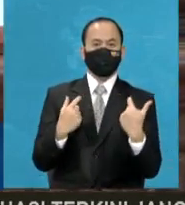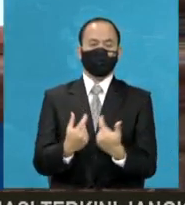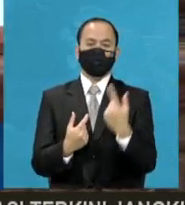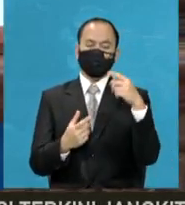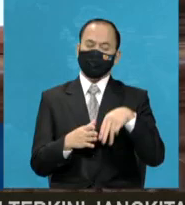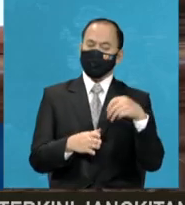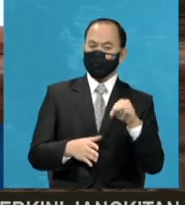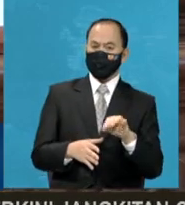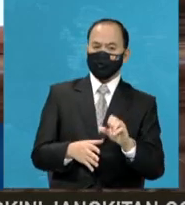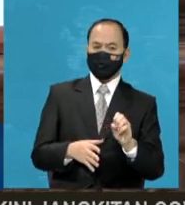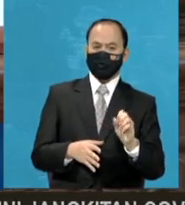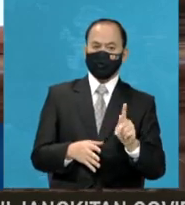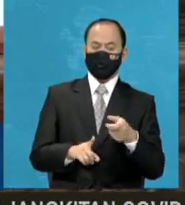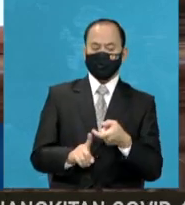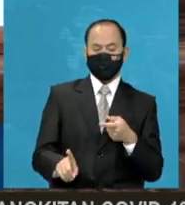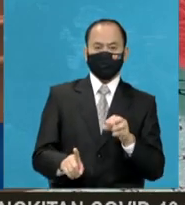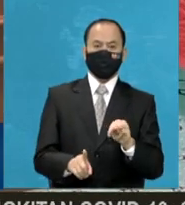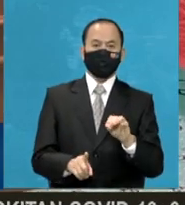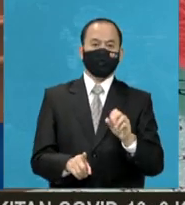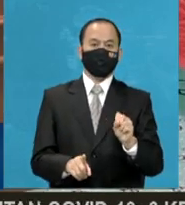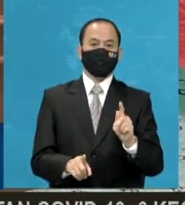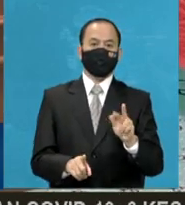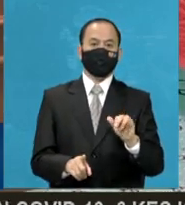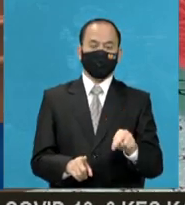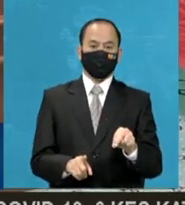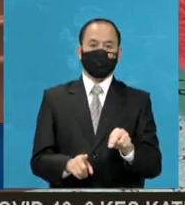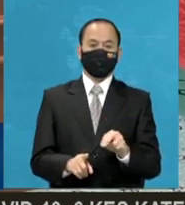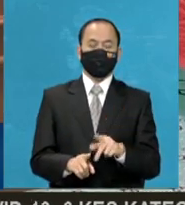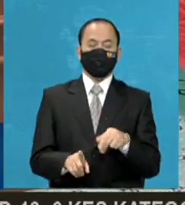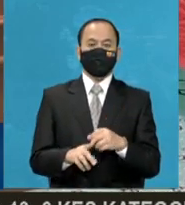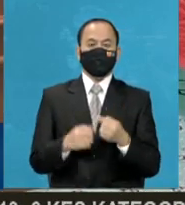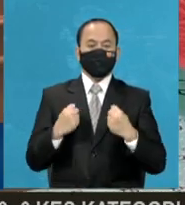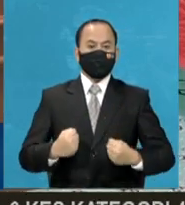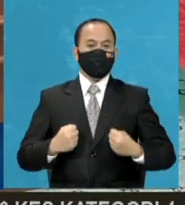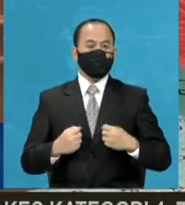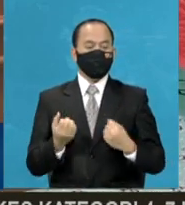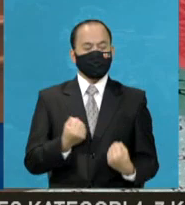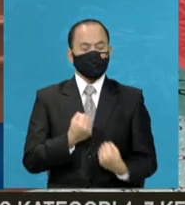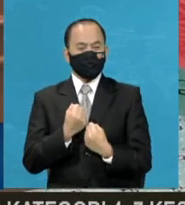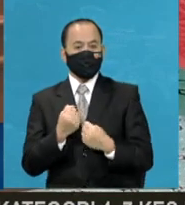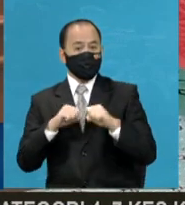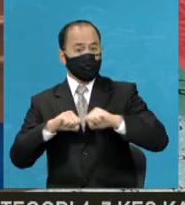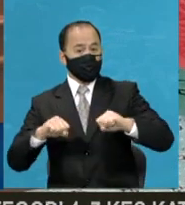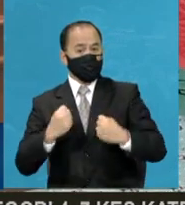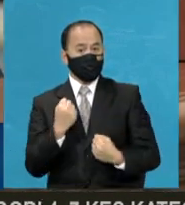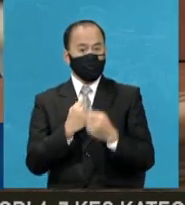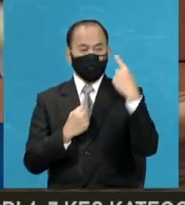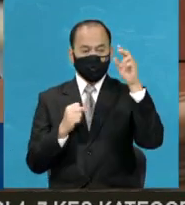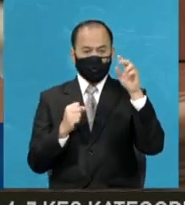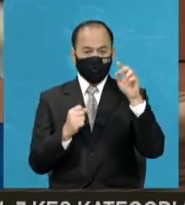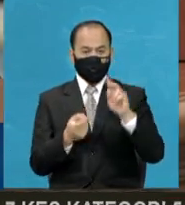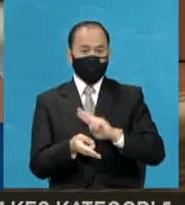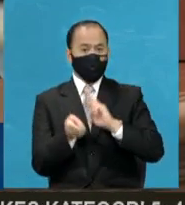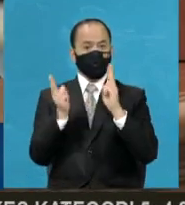kemiskinan ini dilaksanakan melalui pemerkosaan Sara diri serta sistem sepongan untuk mengubah pemikiran